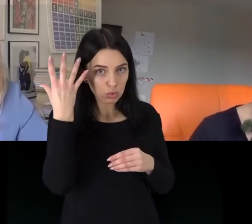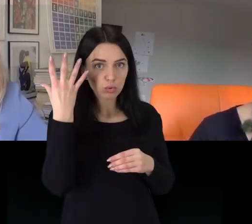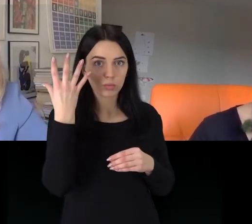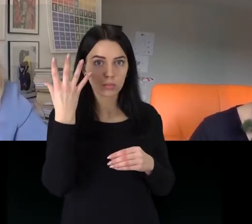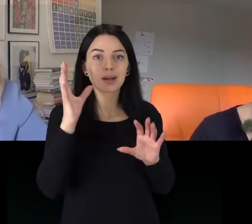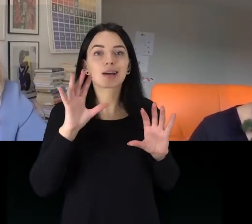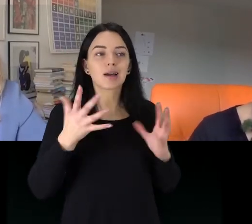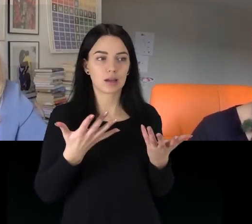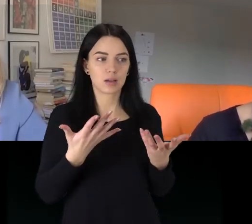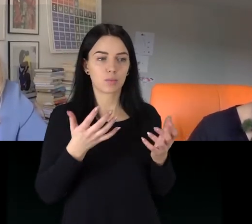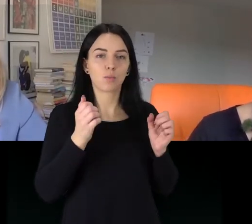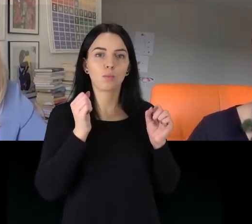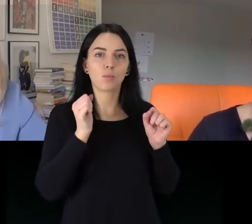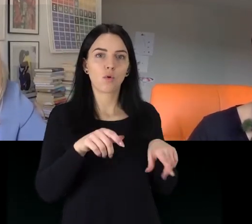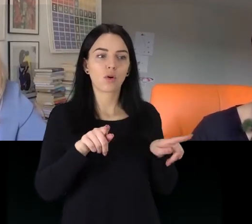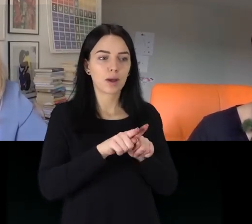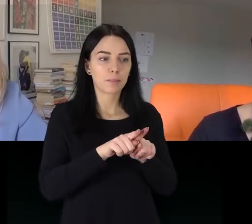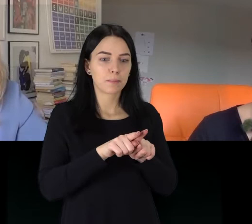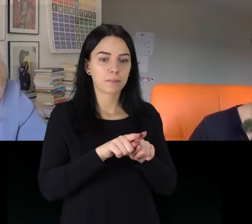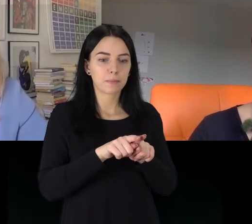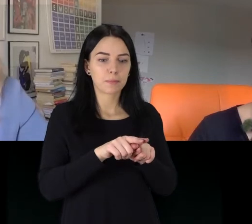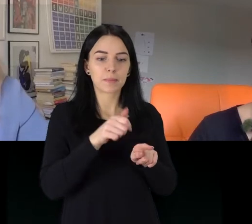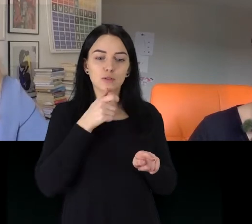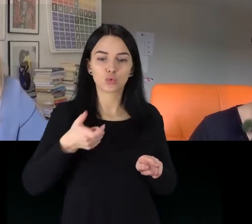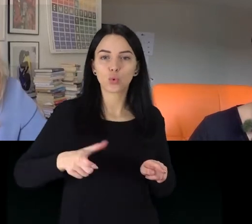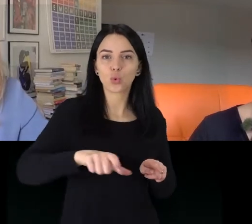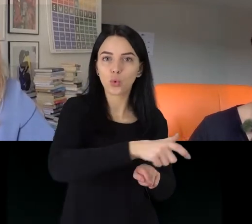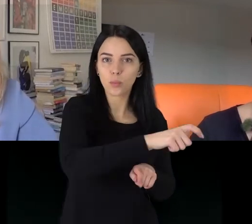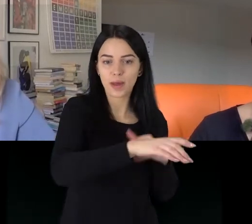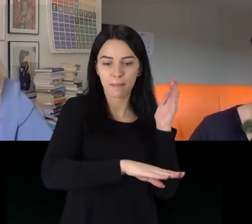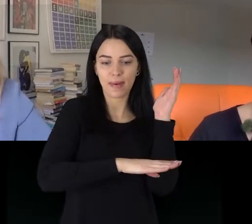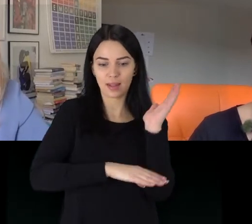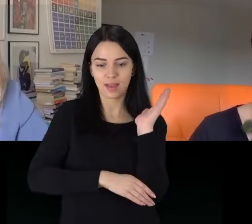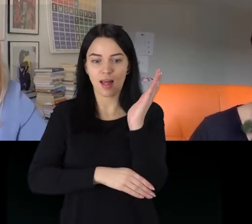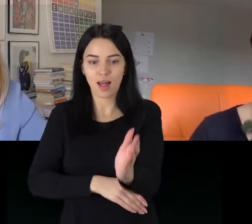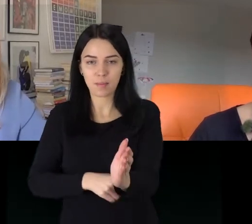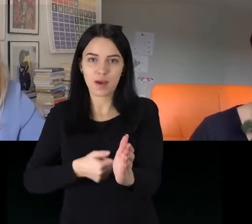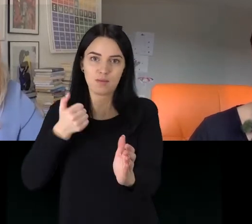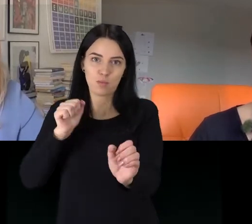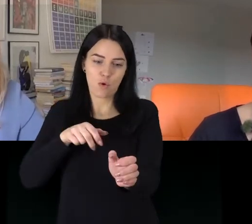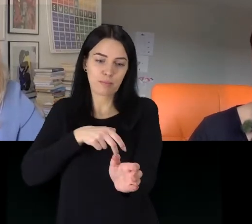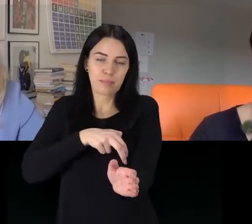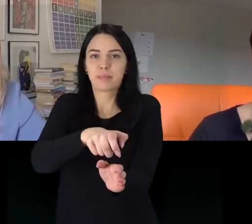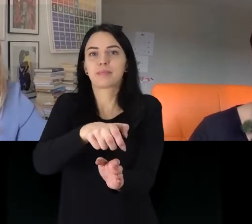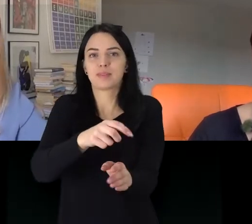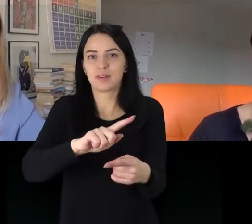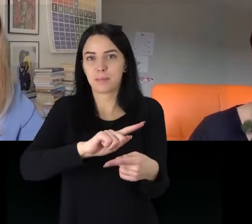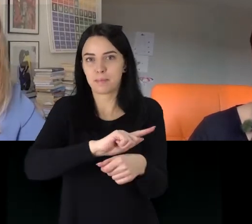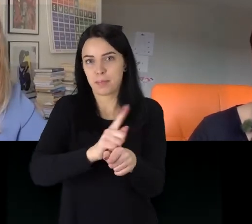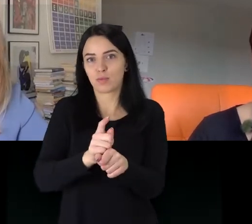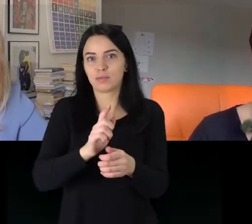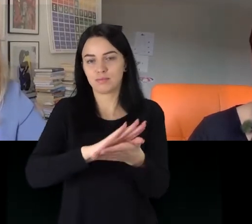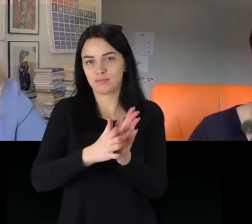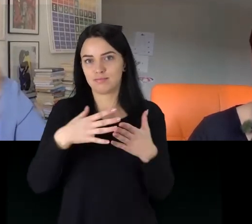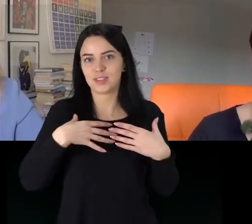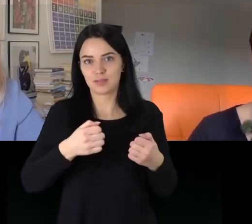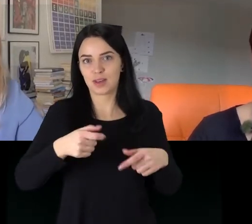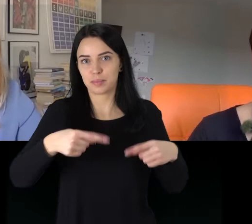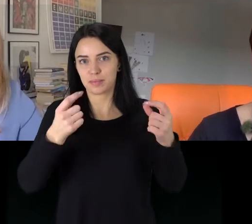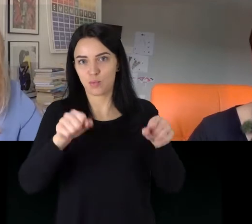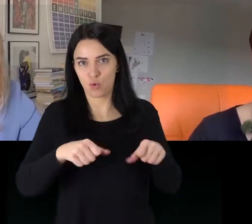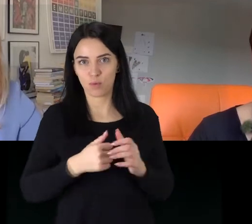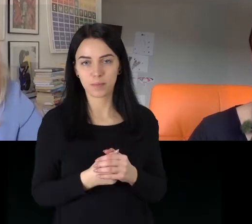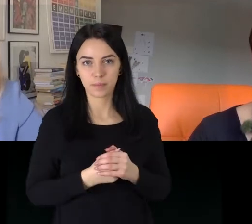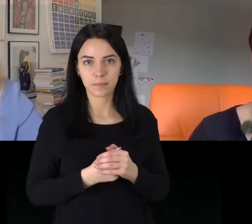kaip, permesti tokį rastą per upelį, per tavo griovę, ar ne, kad sutrumpintumėm tą sveikimo kelią ir nukreipti. Ta prasme, aš visą